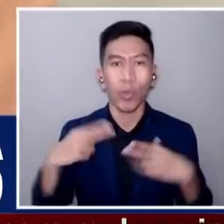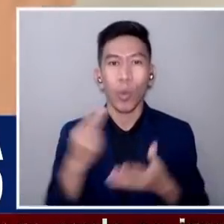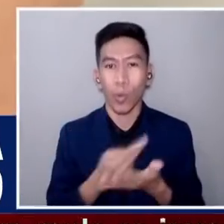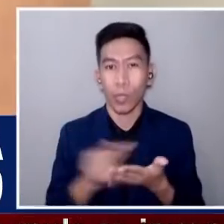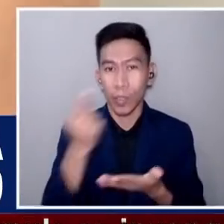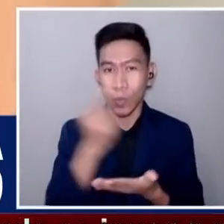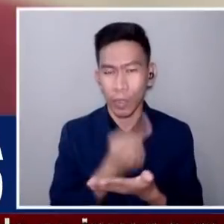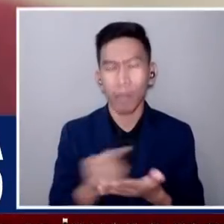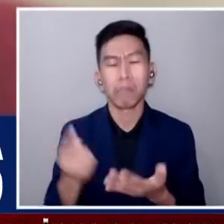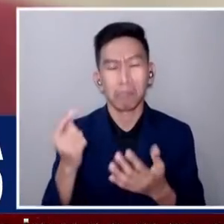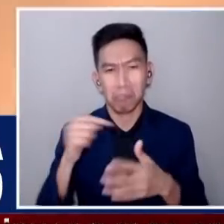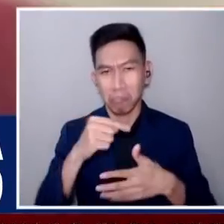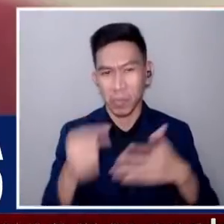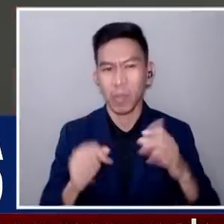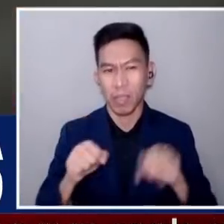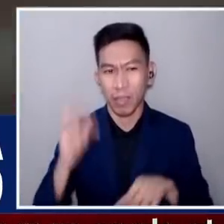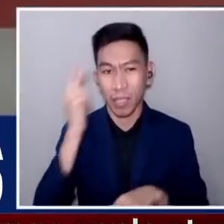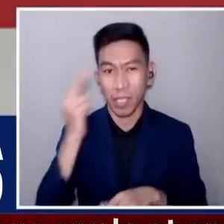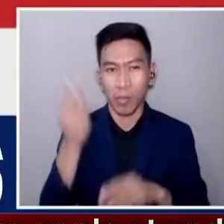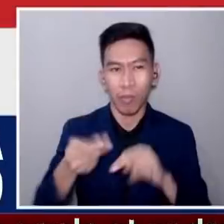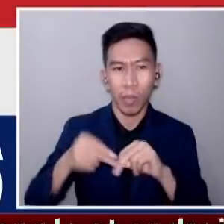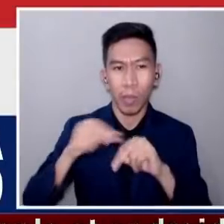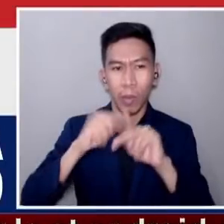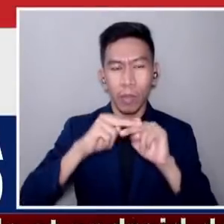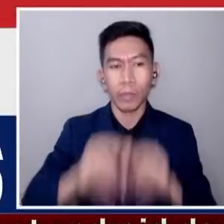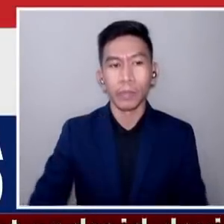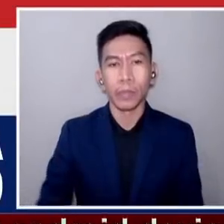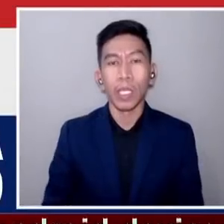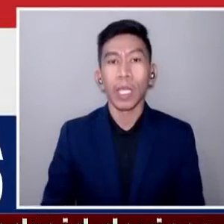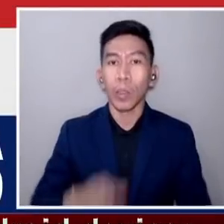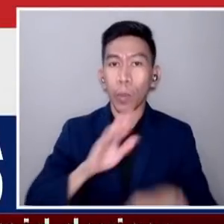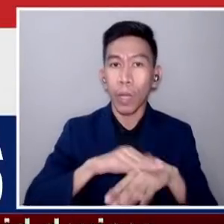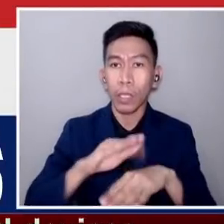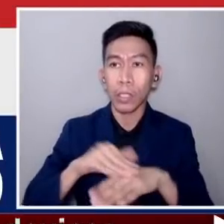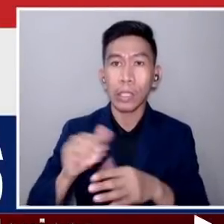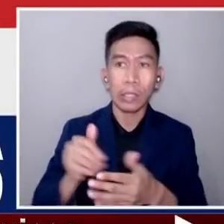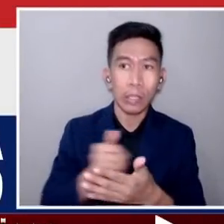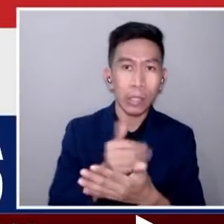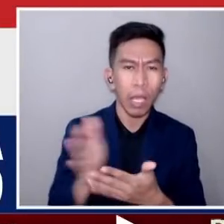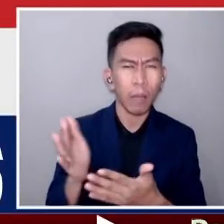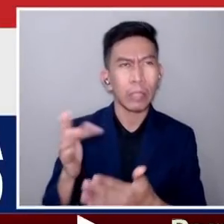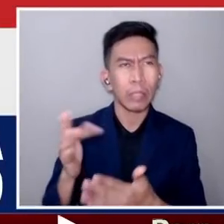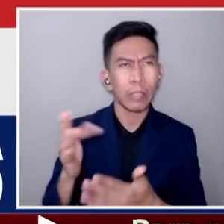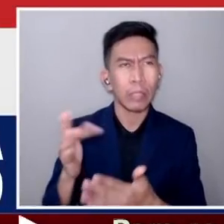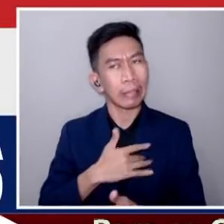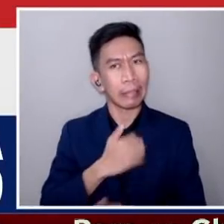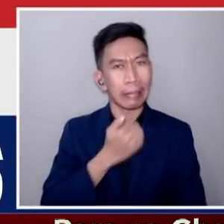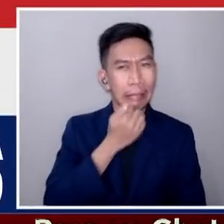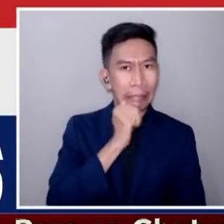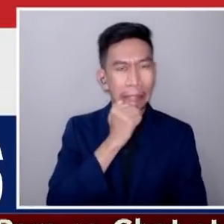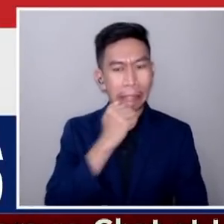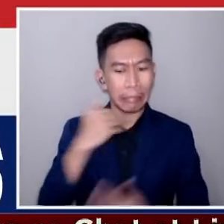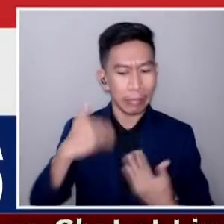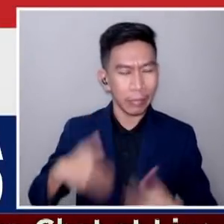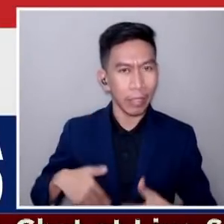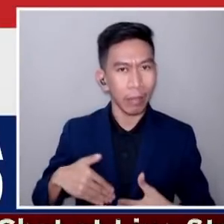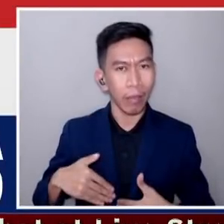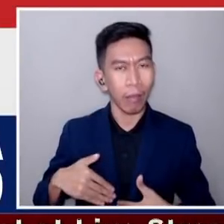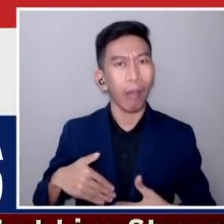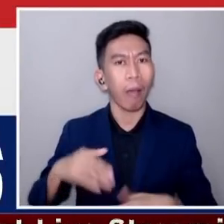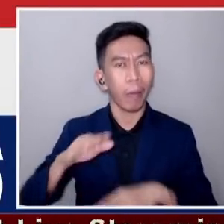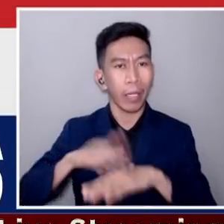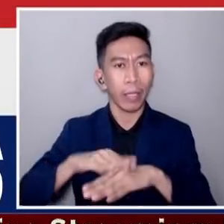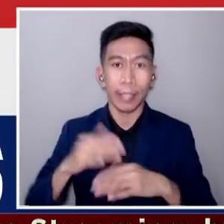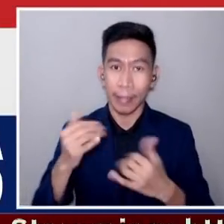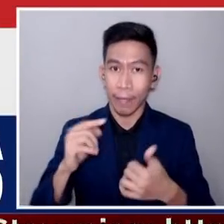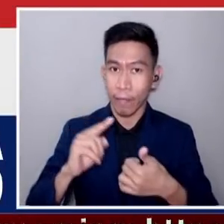na masama ang pakiramdam sa araw ng halalan. Unang-una, pinaka-importante, kapag po tayo ay nakakaramdam na ng simptomas,